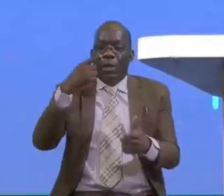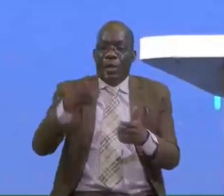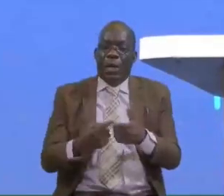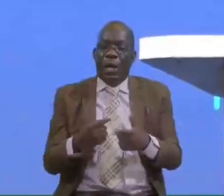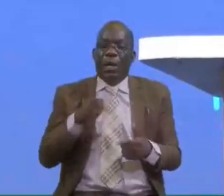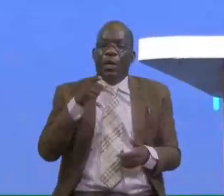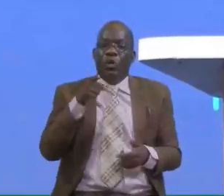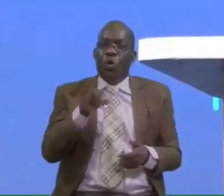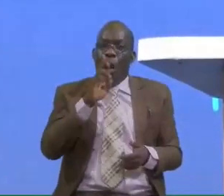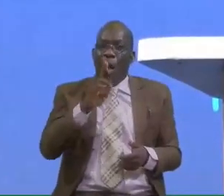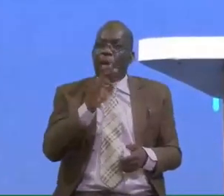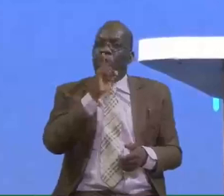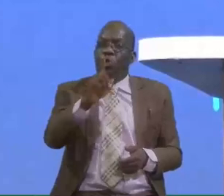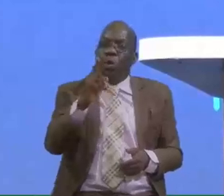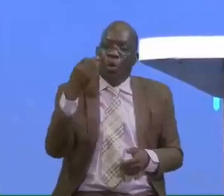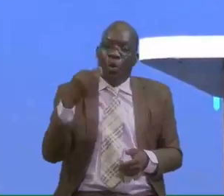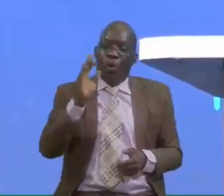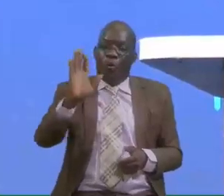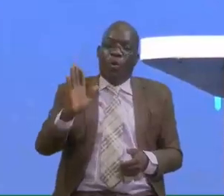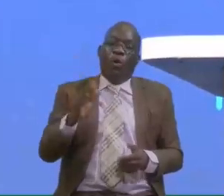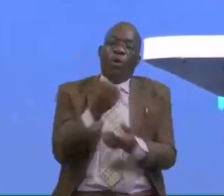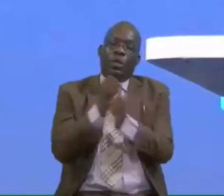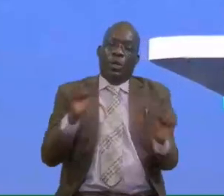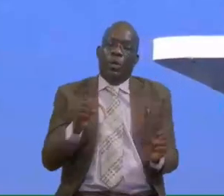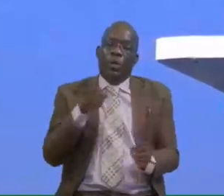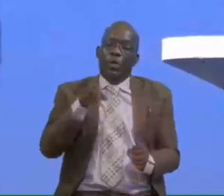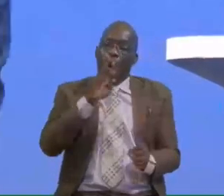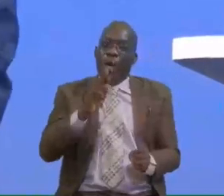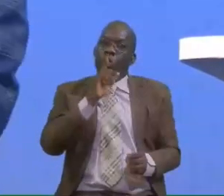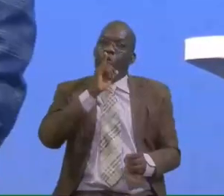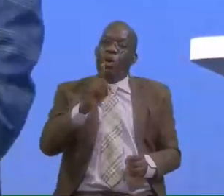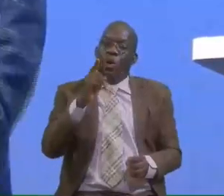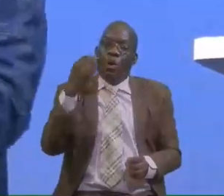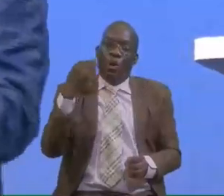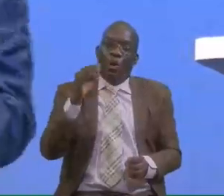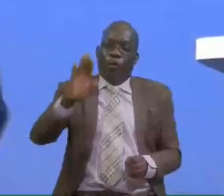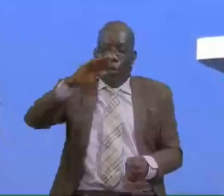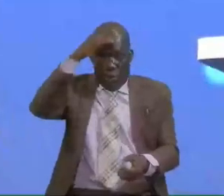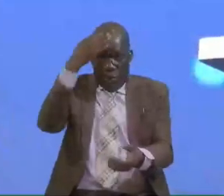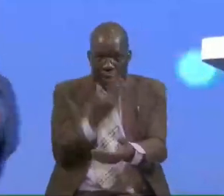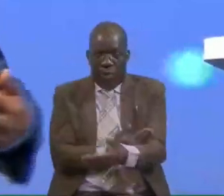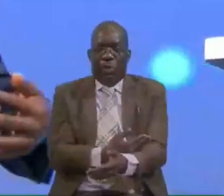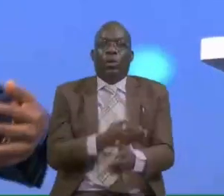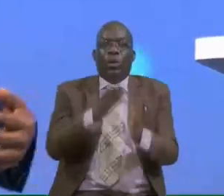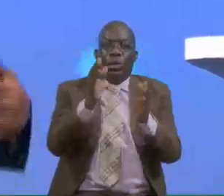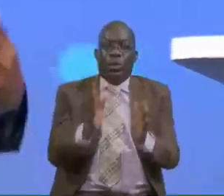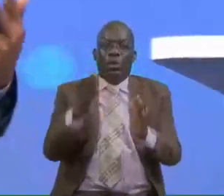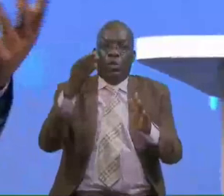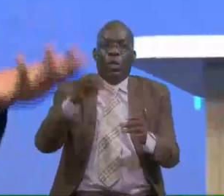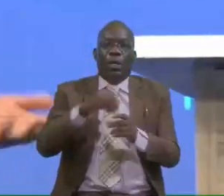Maintenant que tu es sûr de ton salut, tu es sûr de ta filiation dans le royaume.